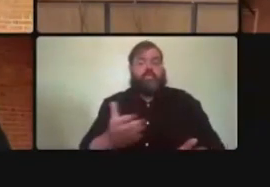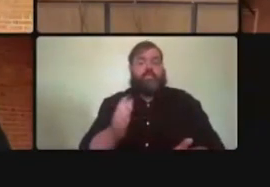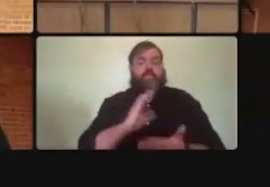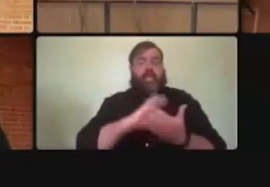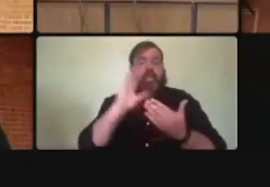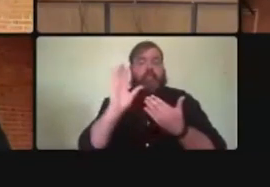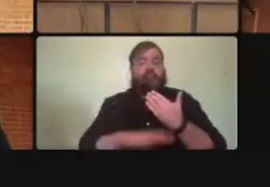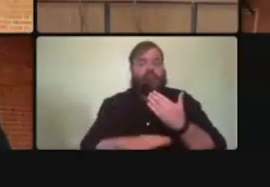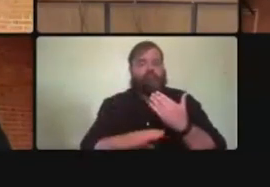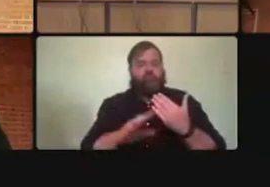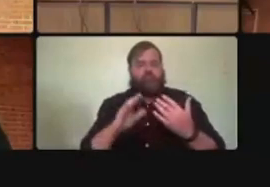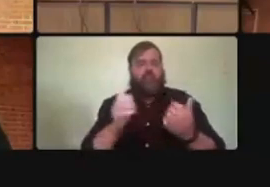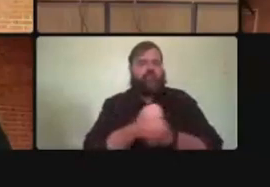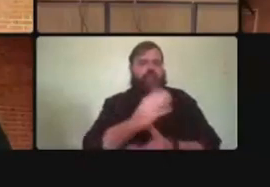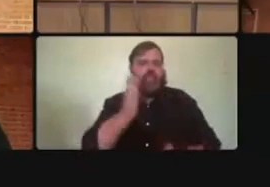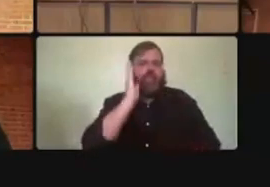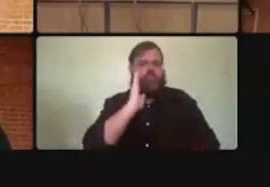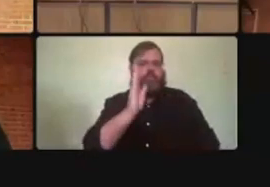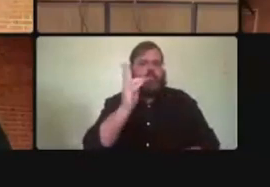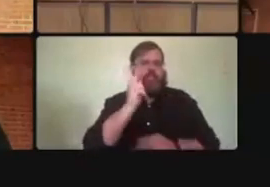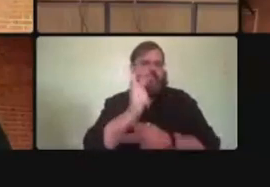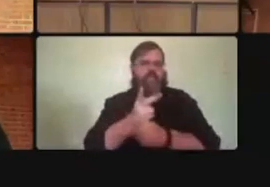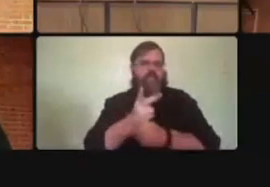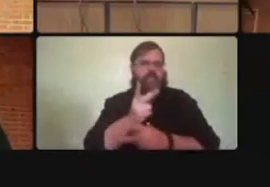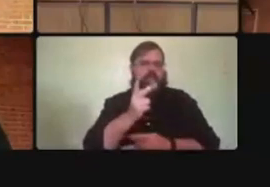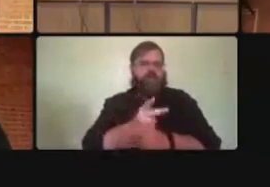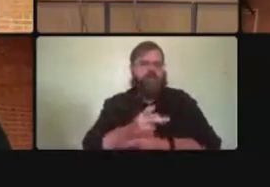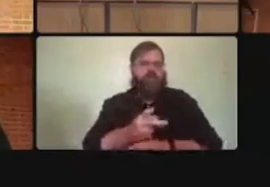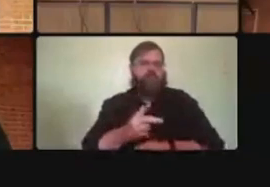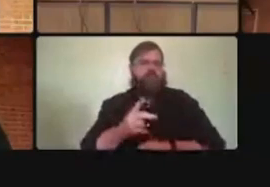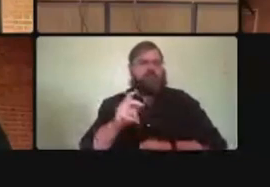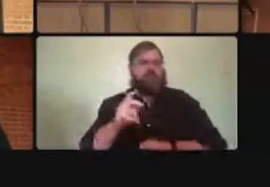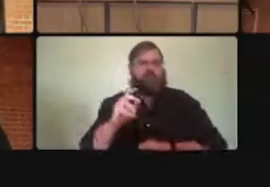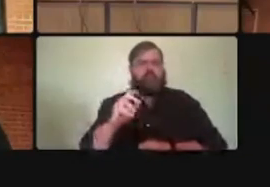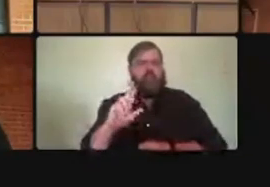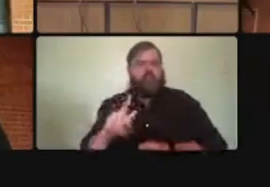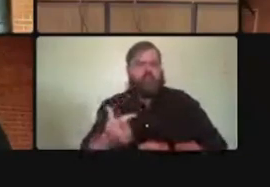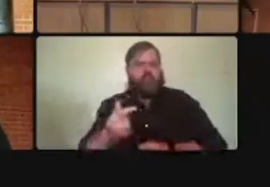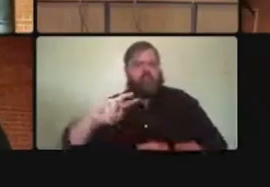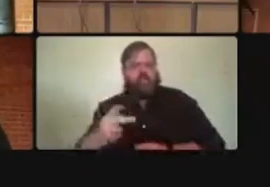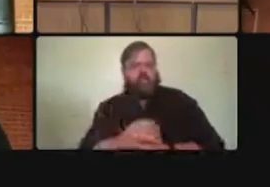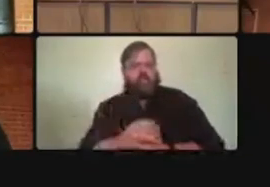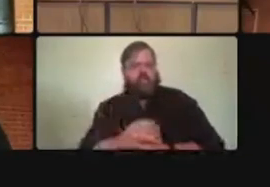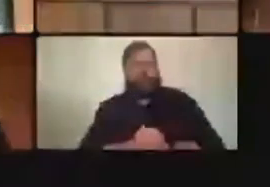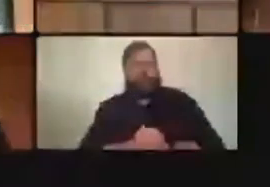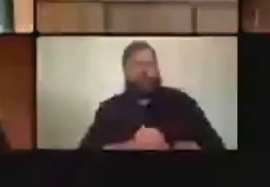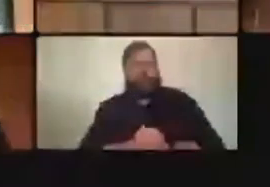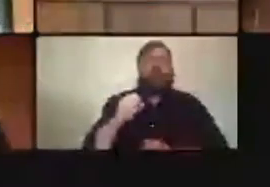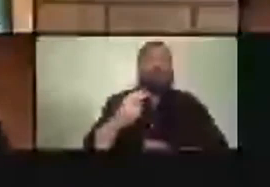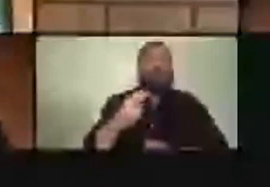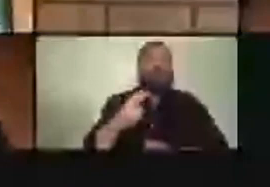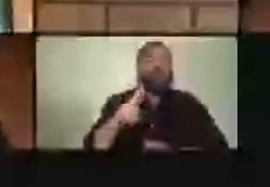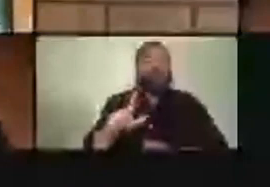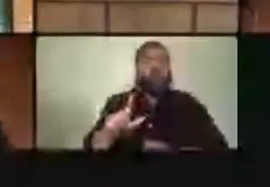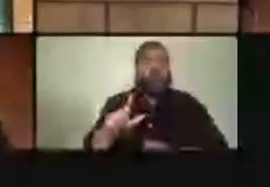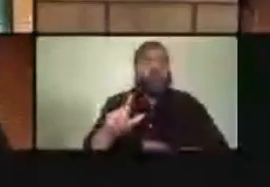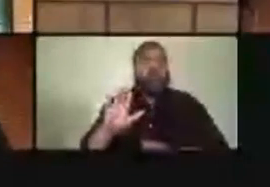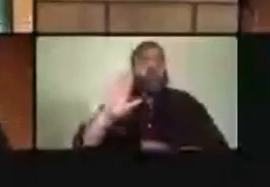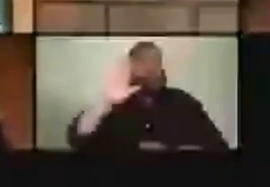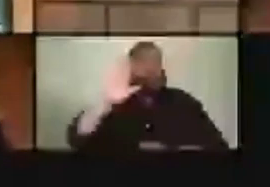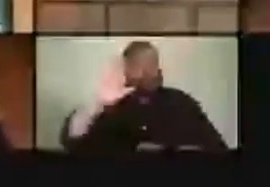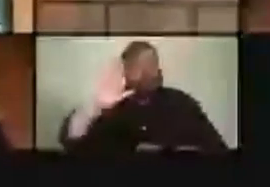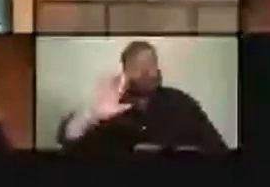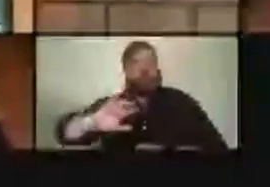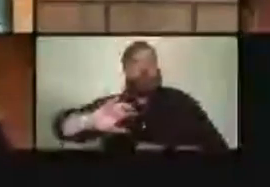ya kupitisha kalenda. Dr. Shul alitoa hoja,